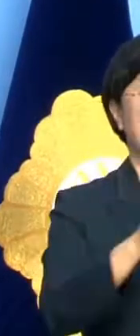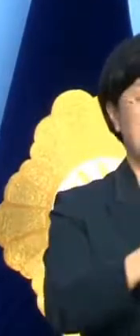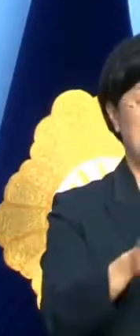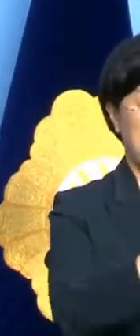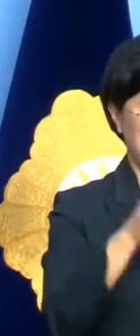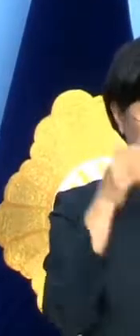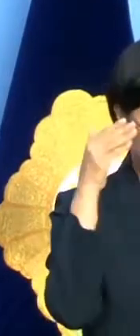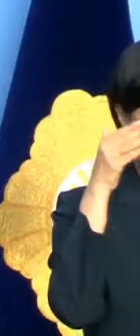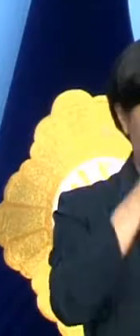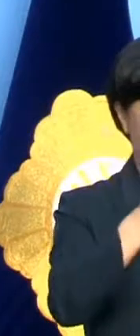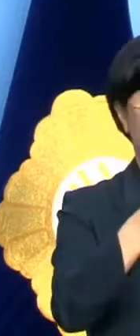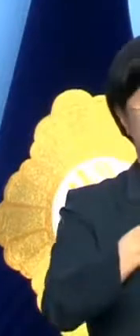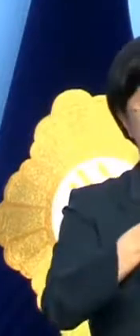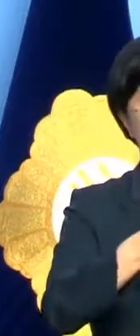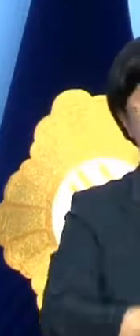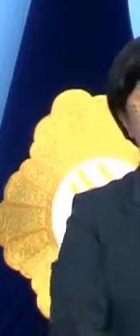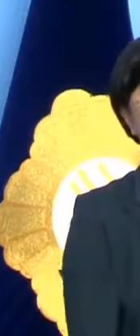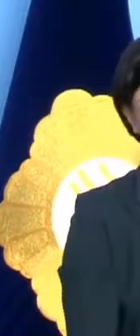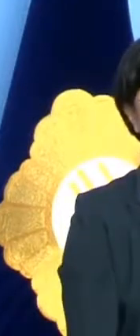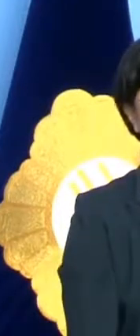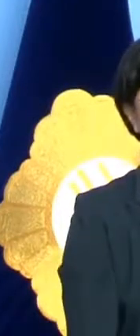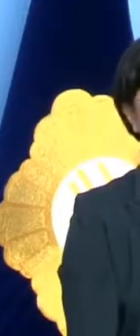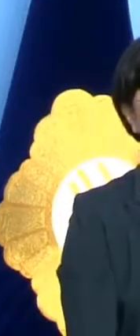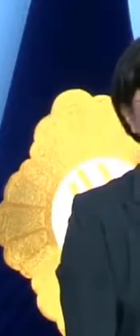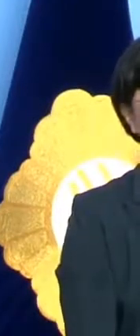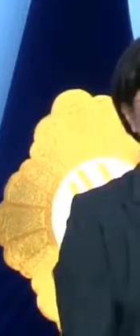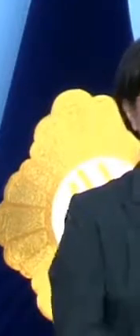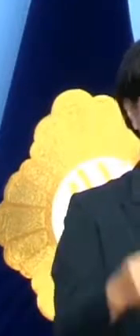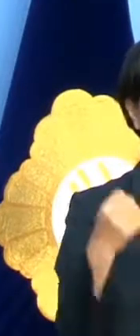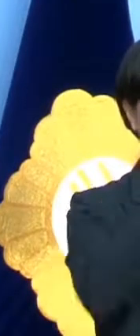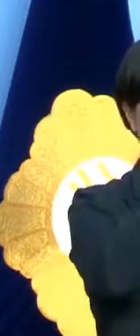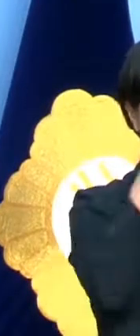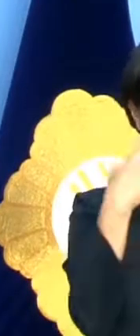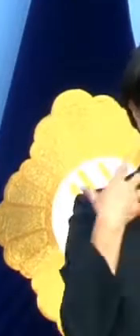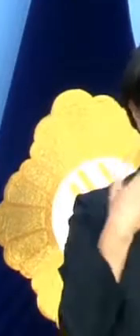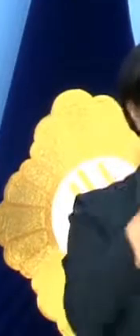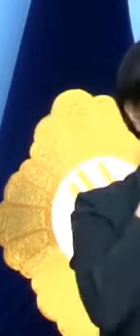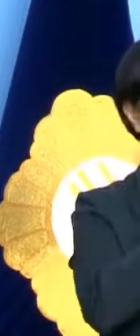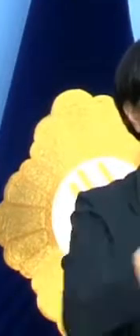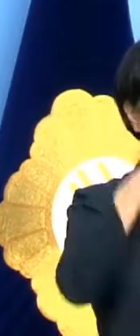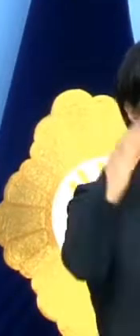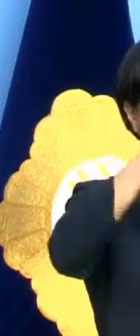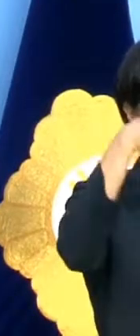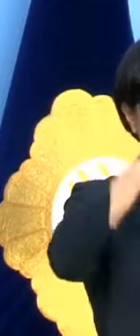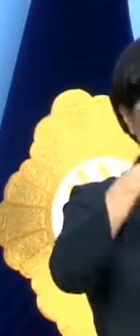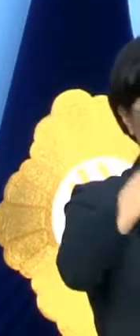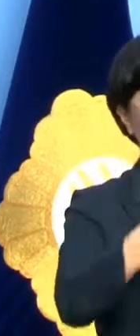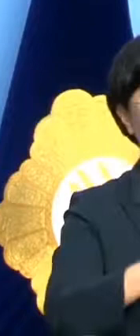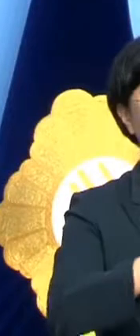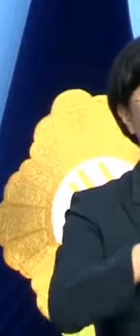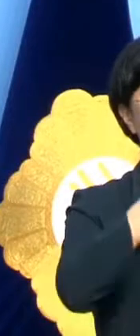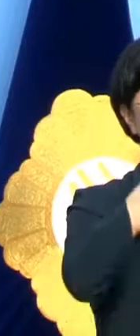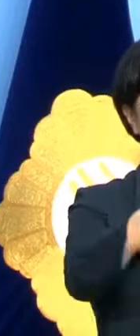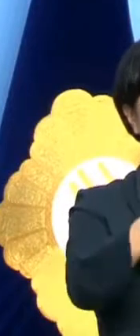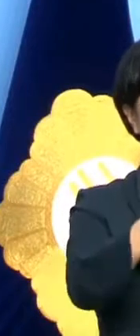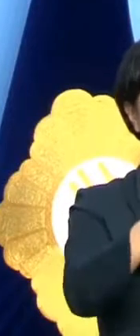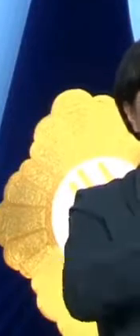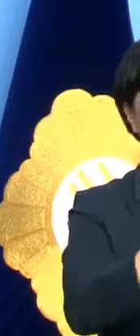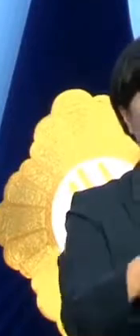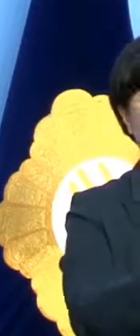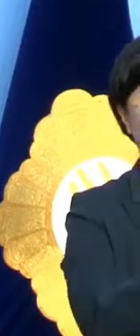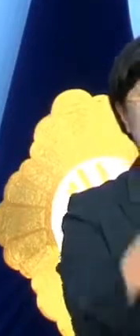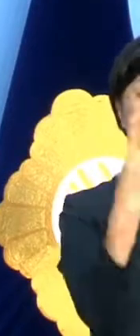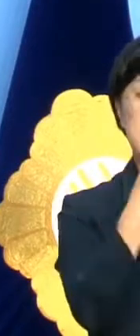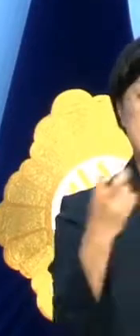기해 주기를 요청을 드립니다 아울러 정부는 수애의 항구적인 복구를 위해서 2020 년 제